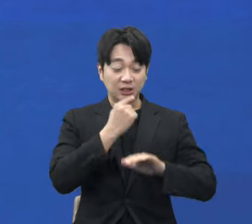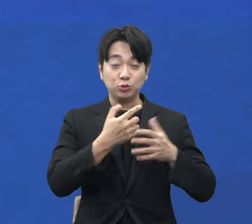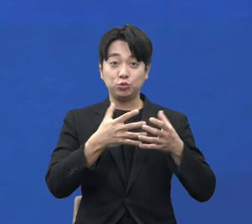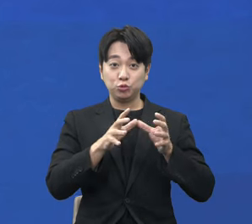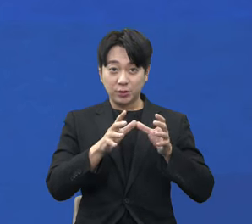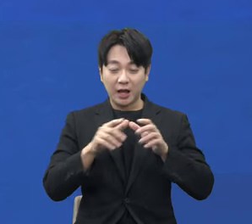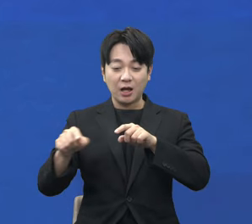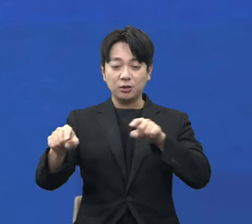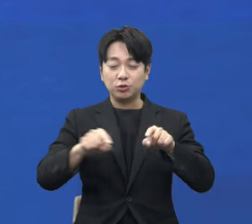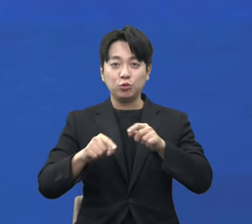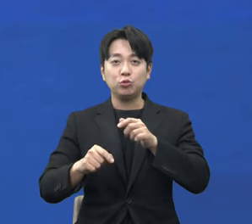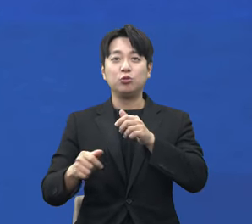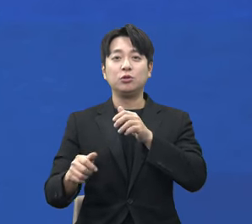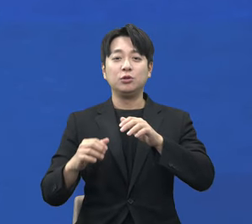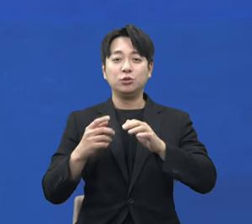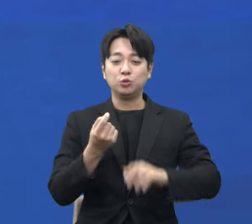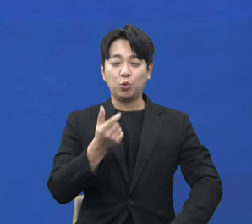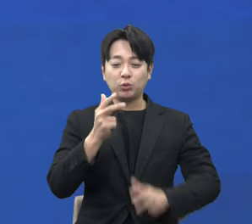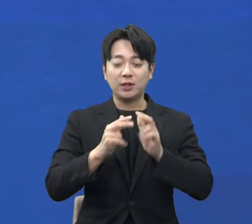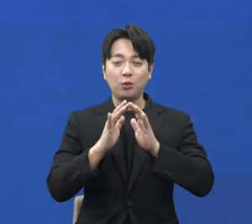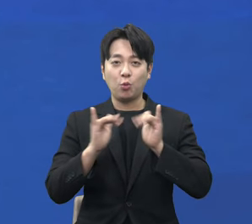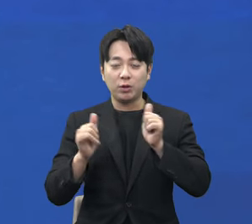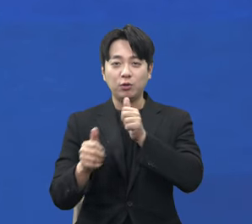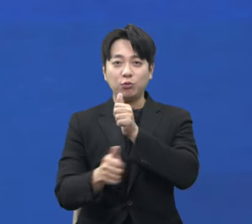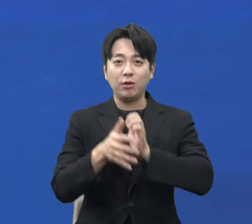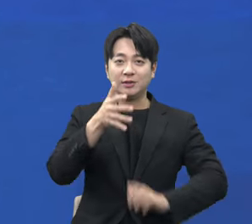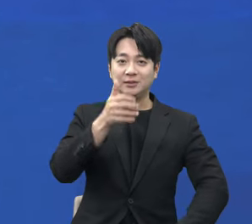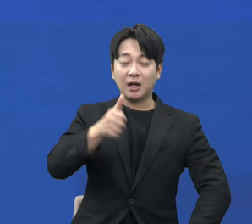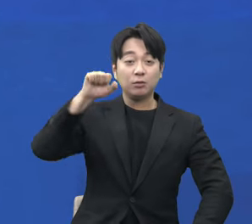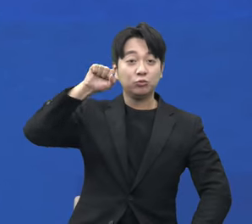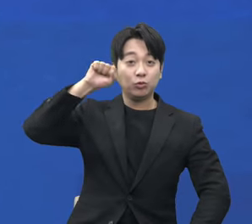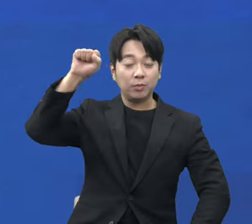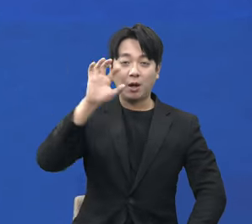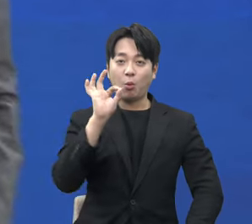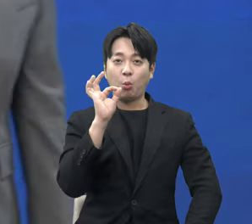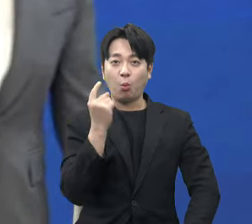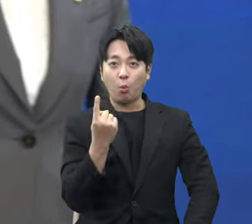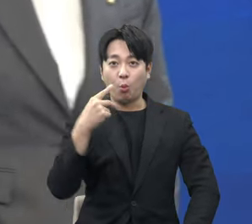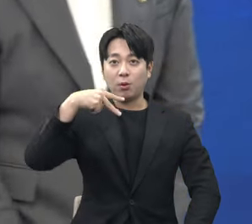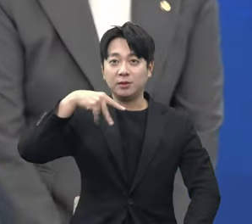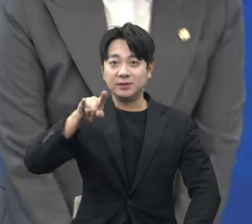전국 소상공인위원회 위원장 후보로 나선 2번 오세희입니다.